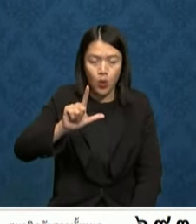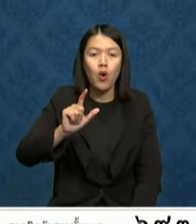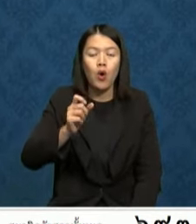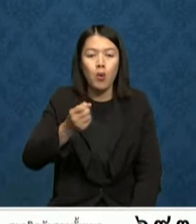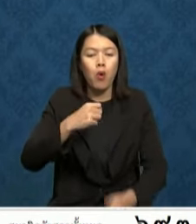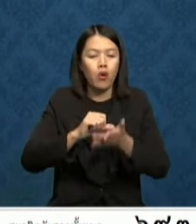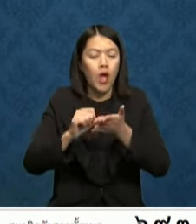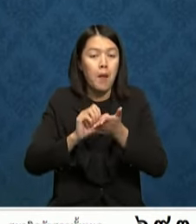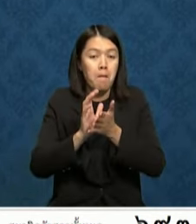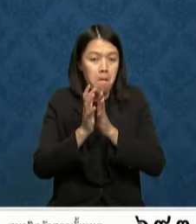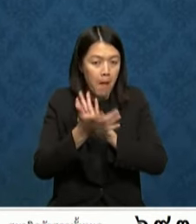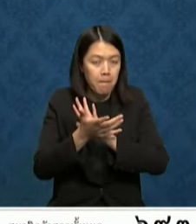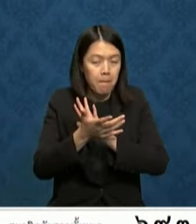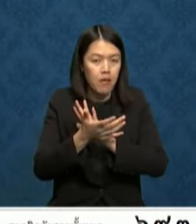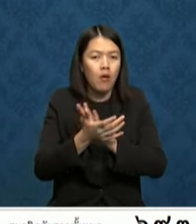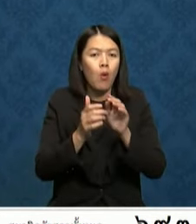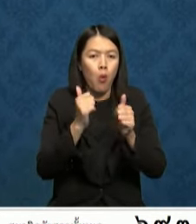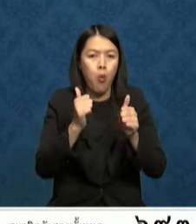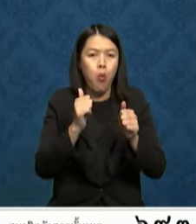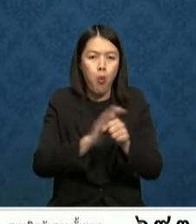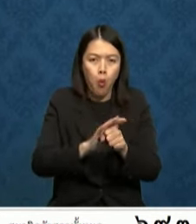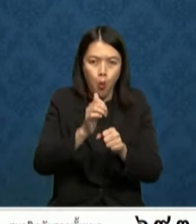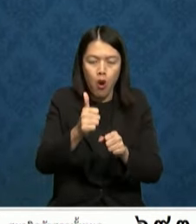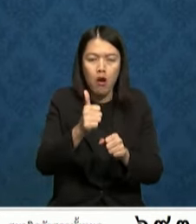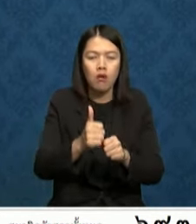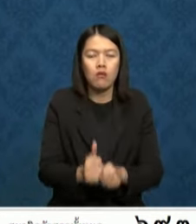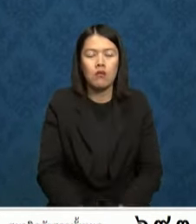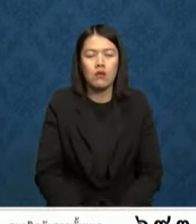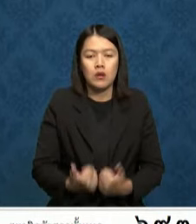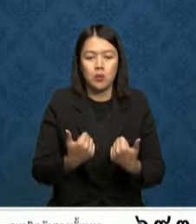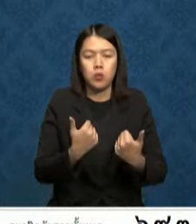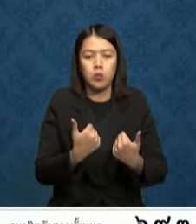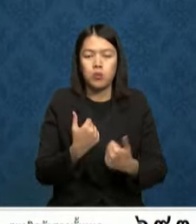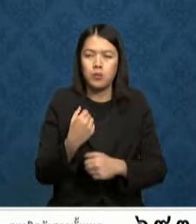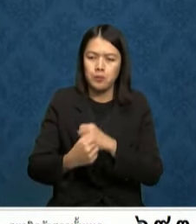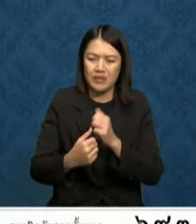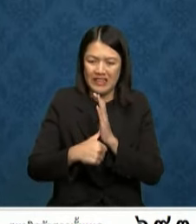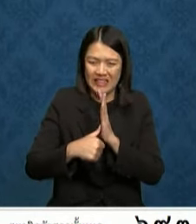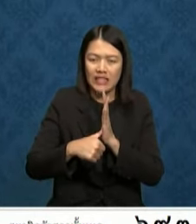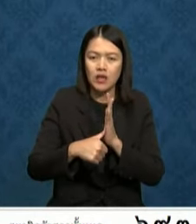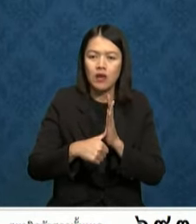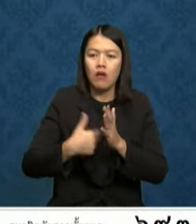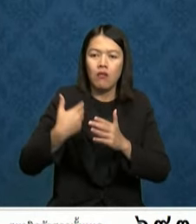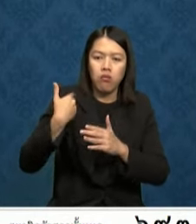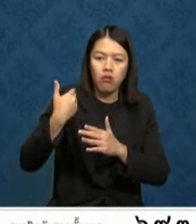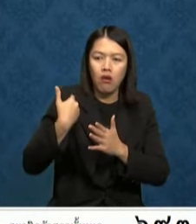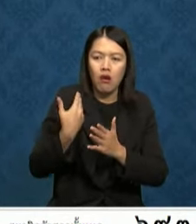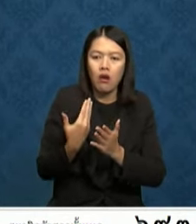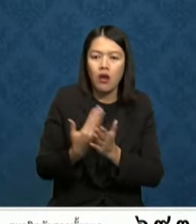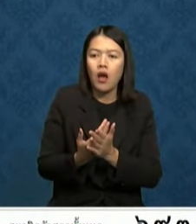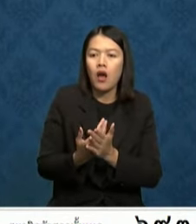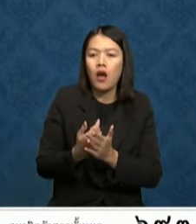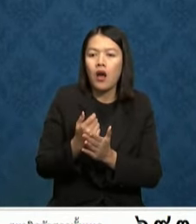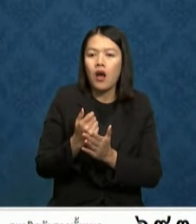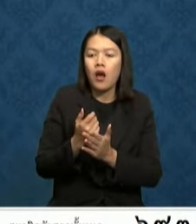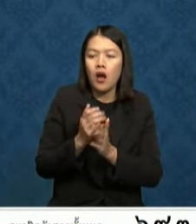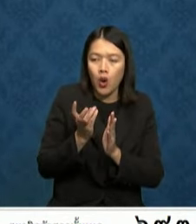ปรับโครงสร้างหนี้อยู่ในระดับที่พอใจนั้นวันนี้ก็คือพูดง่ายๆจากการที่มีหนี้และถูกทวงวันนี้การทวงน่าจะน้อย